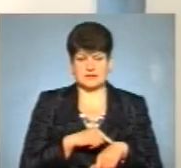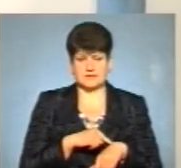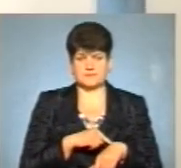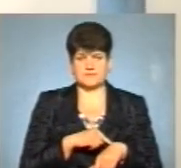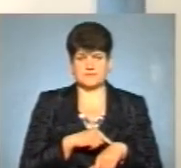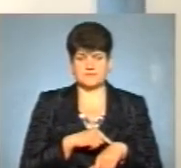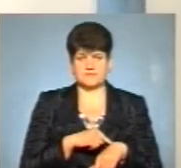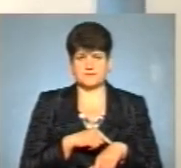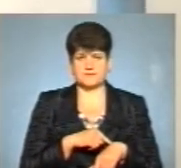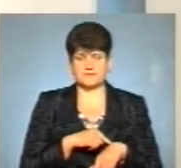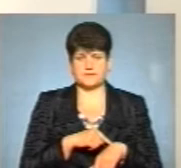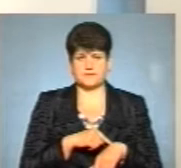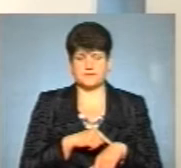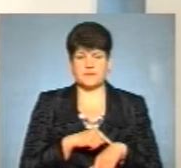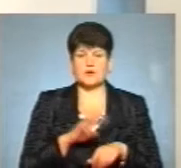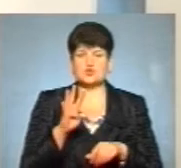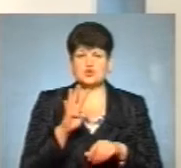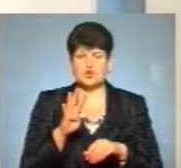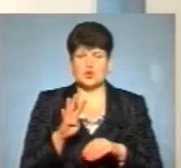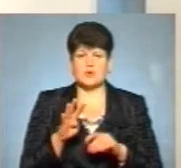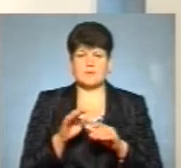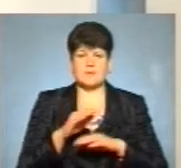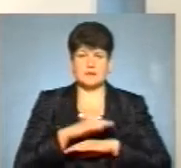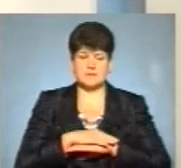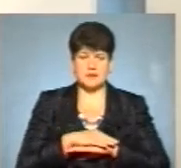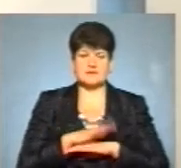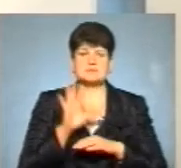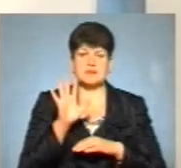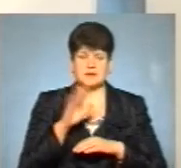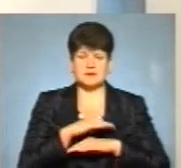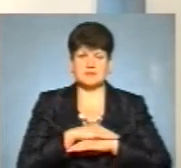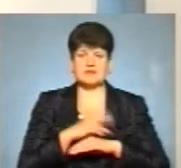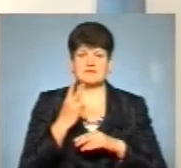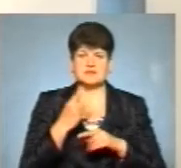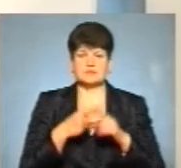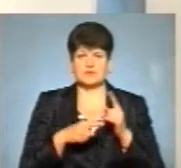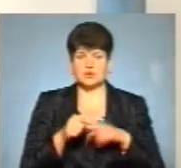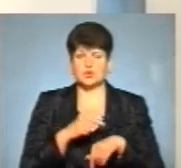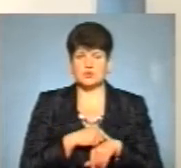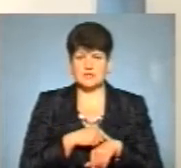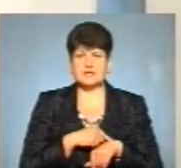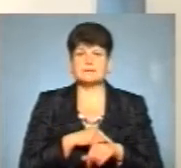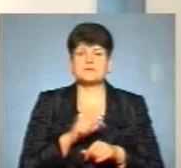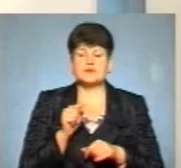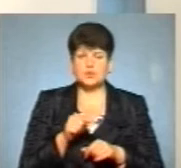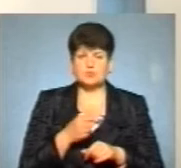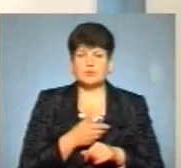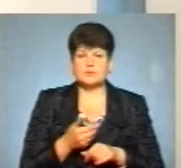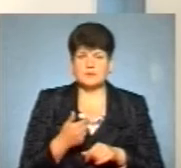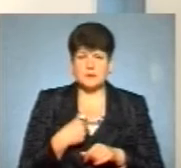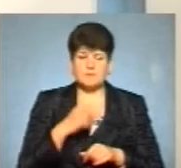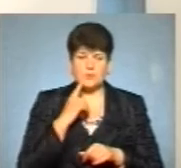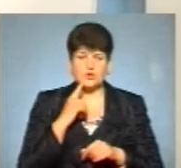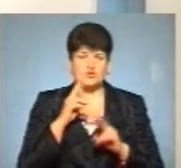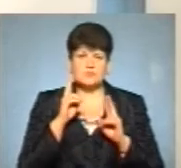з 4 предметів, з 5 навіть предметів 2,5 години, тому ми поки що